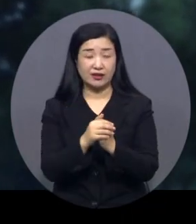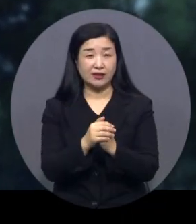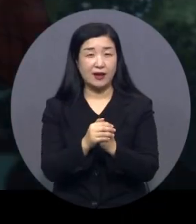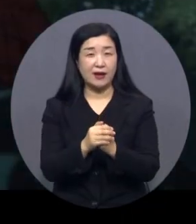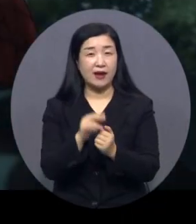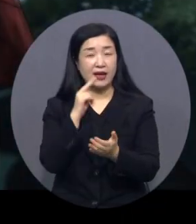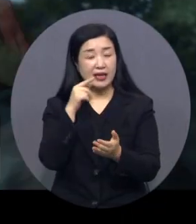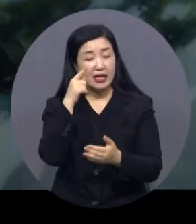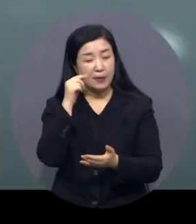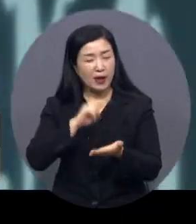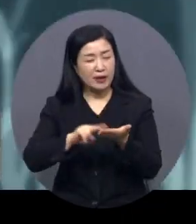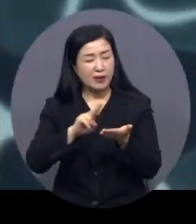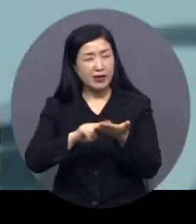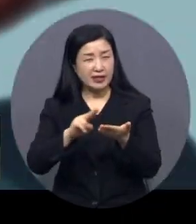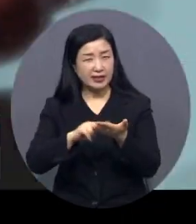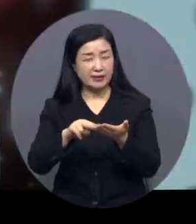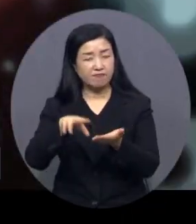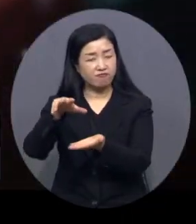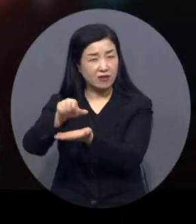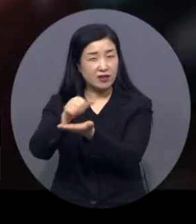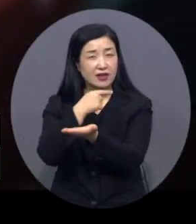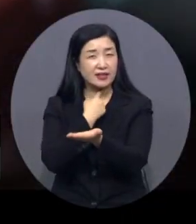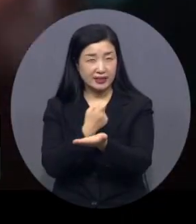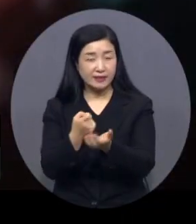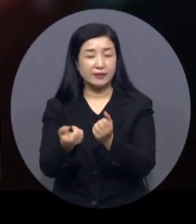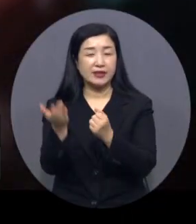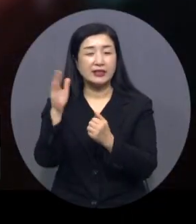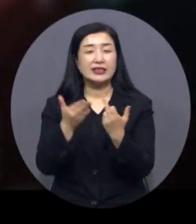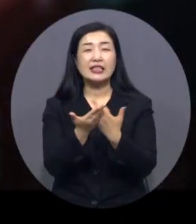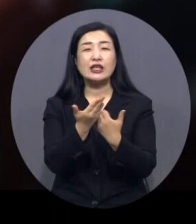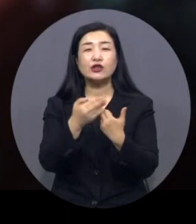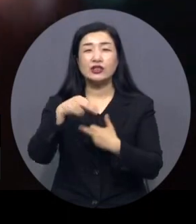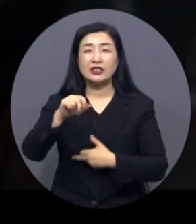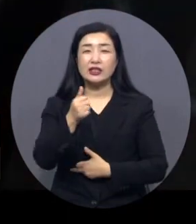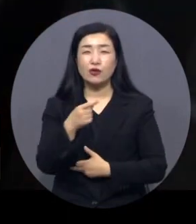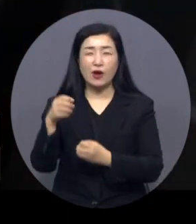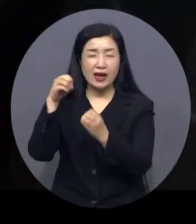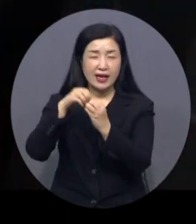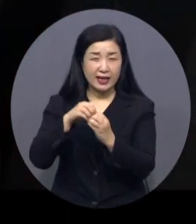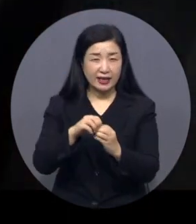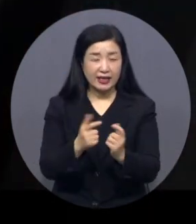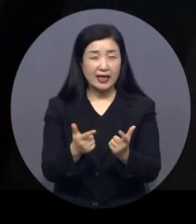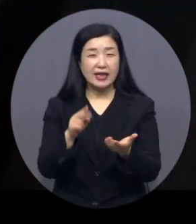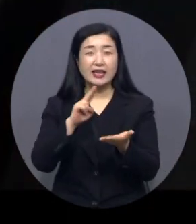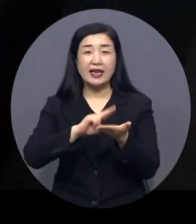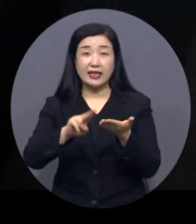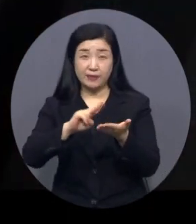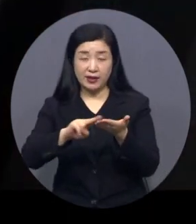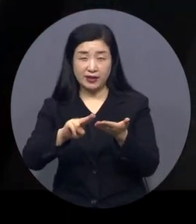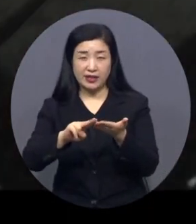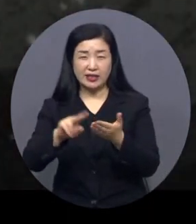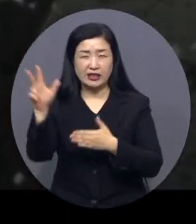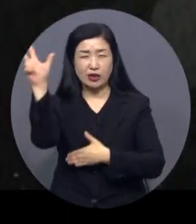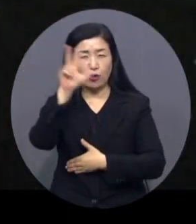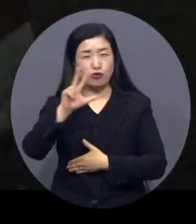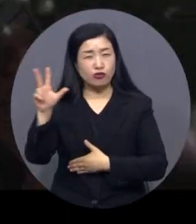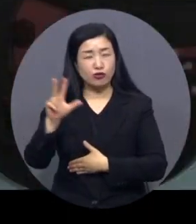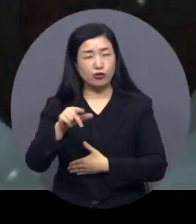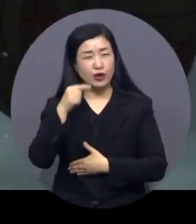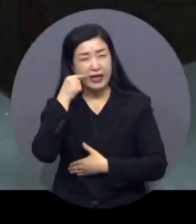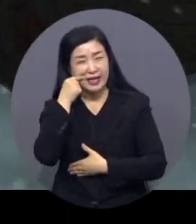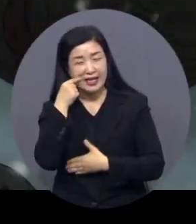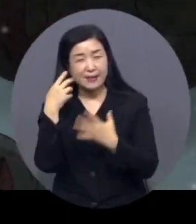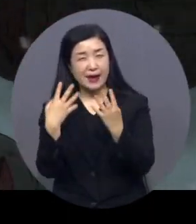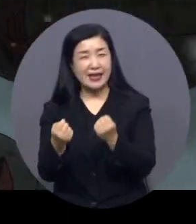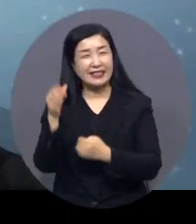일본 애니메이션들이 극장가를 장악하고 있는 가운데 제주 신화를 소재로 한 장편 애니메이션이 전국적 호평을 받을 수